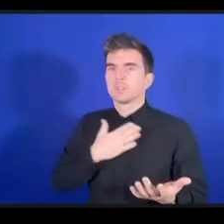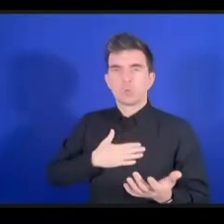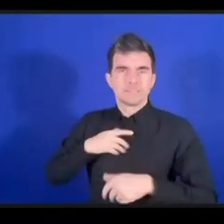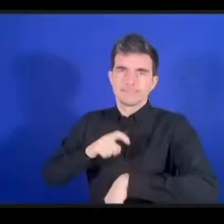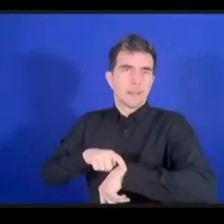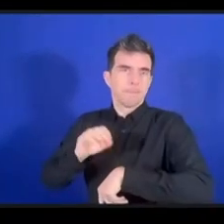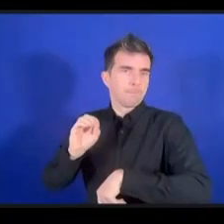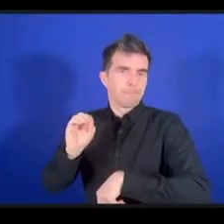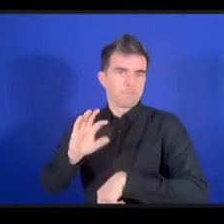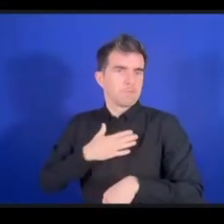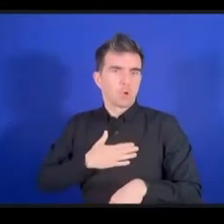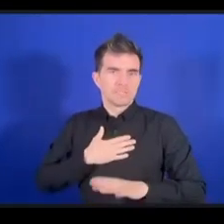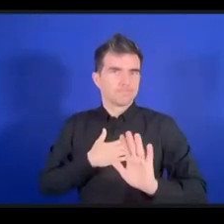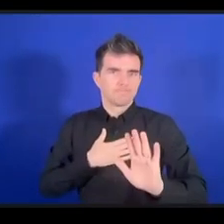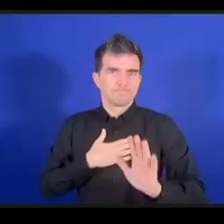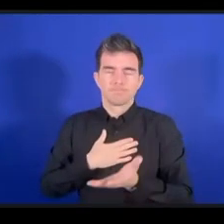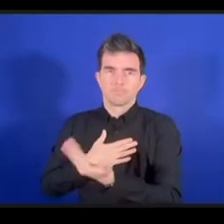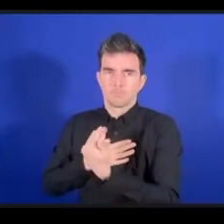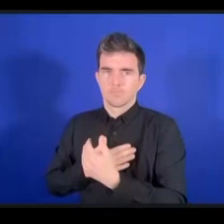了，所以呢